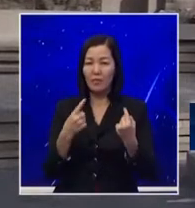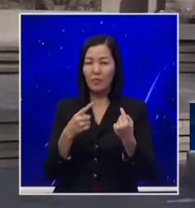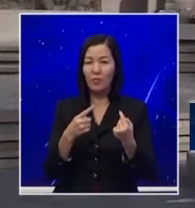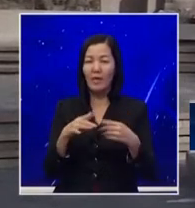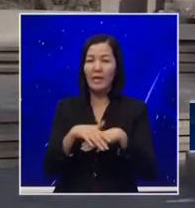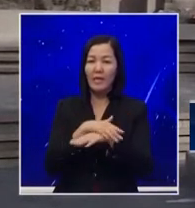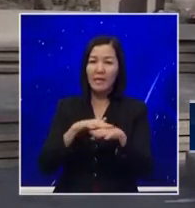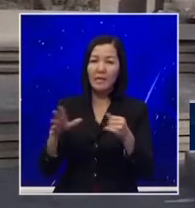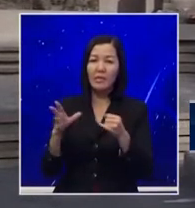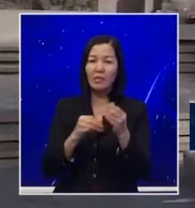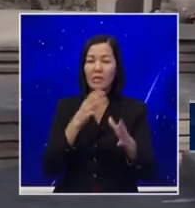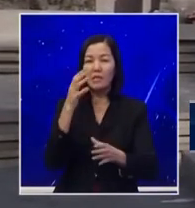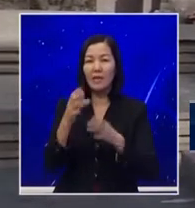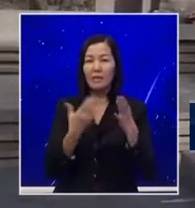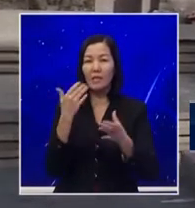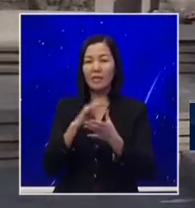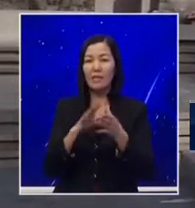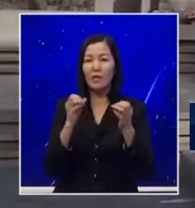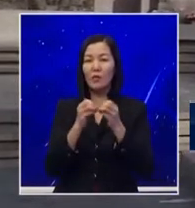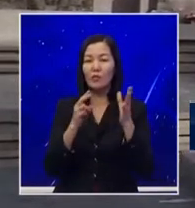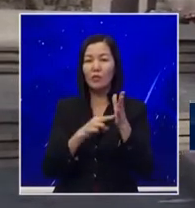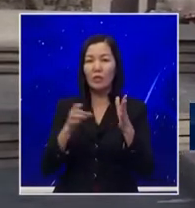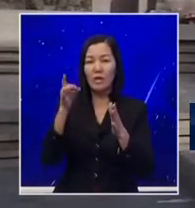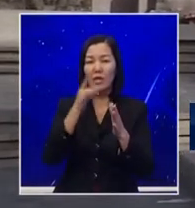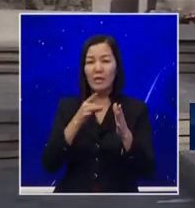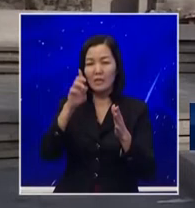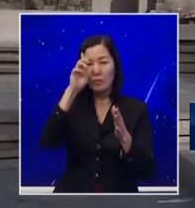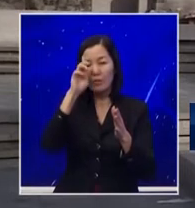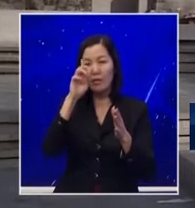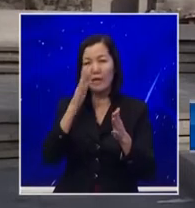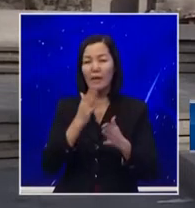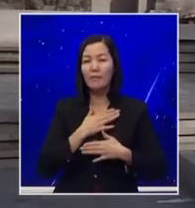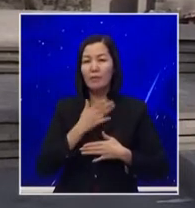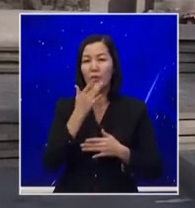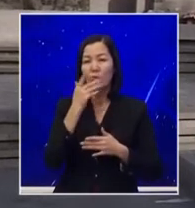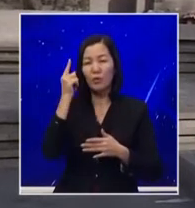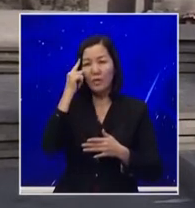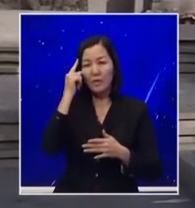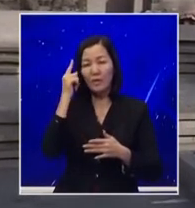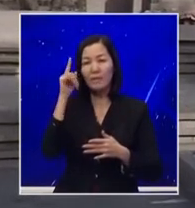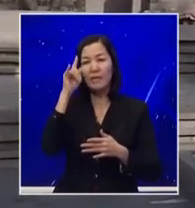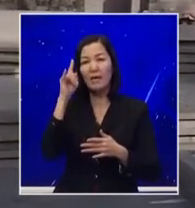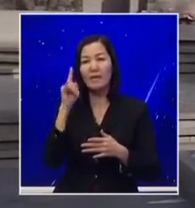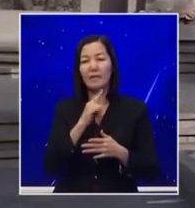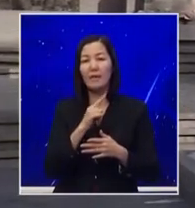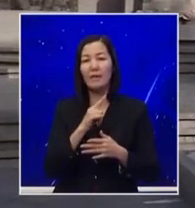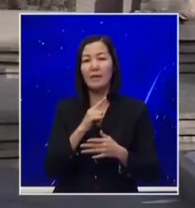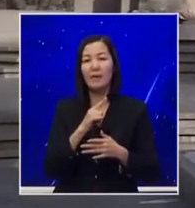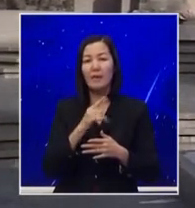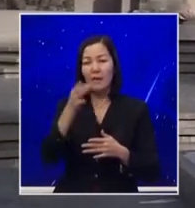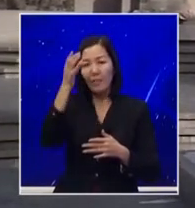өзімізді әлемге танытқан 17 республикаға, әрі біздің ұлттық санамызды, қазақи